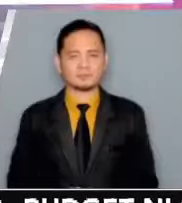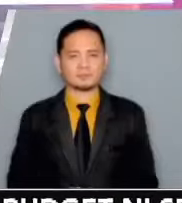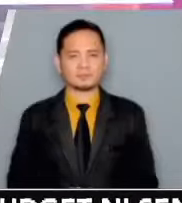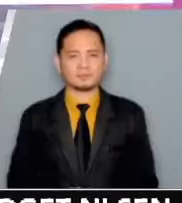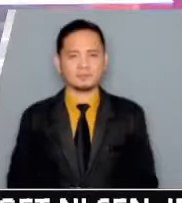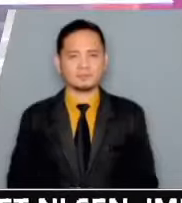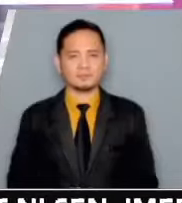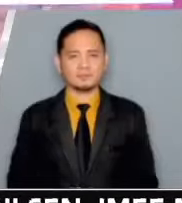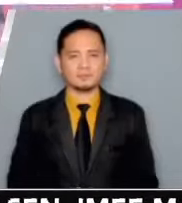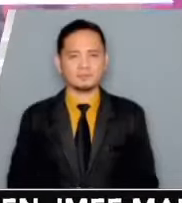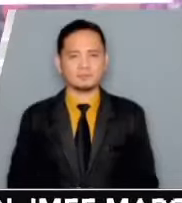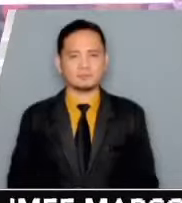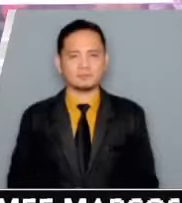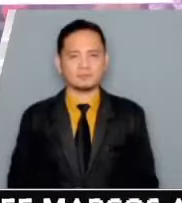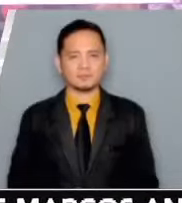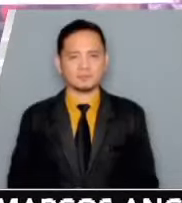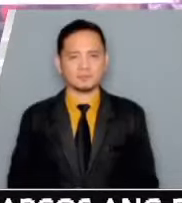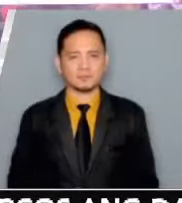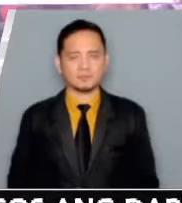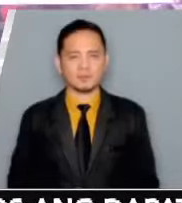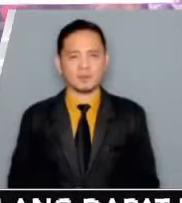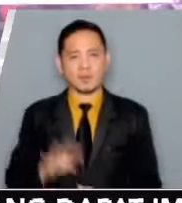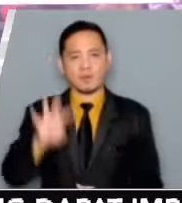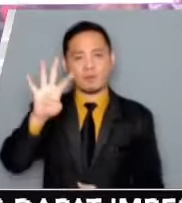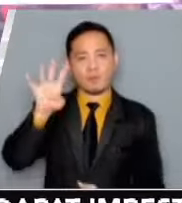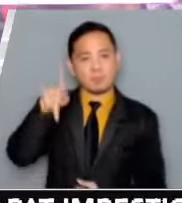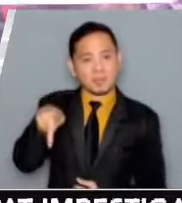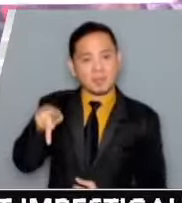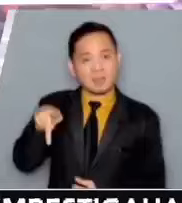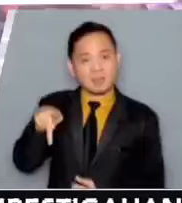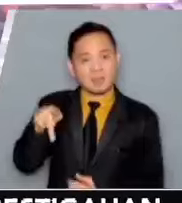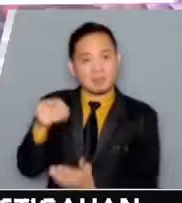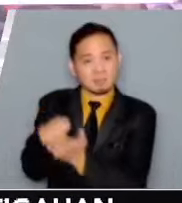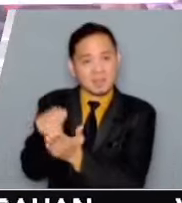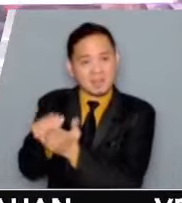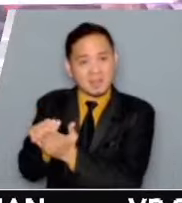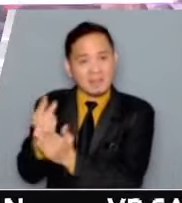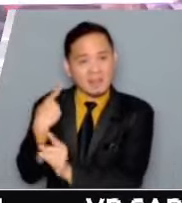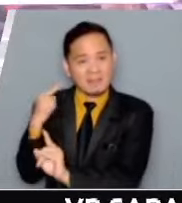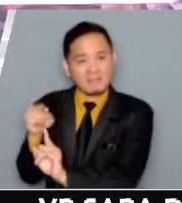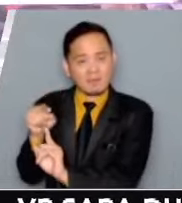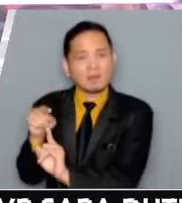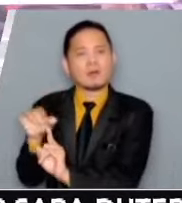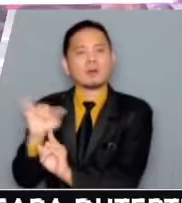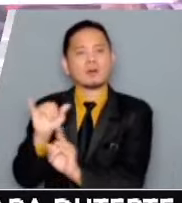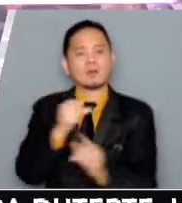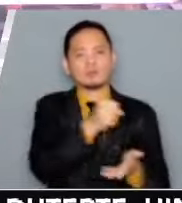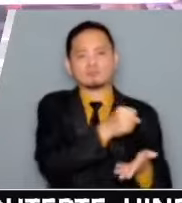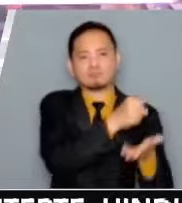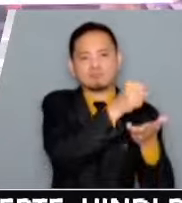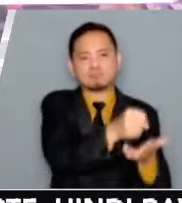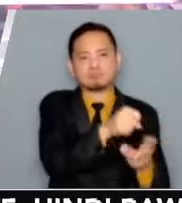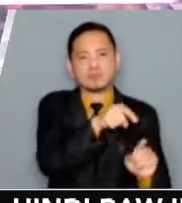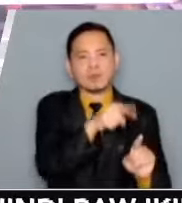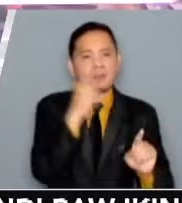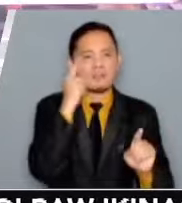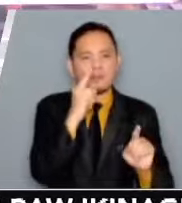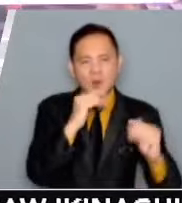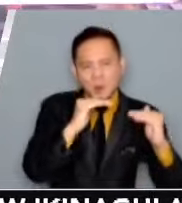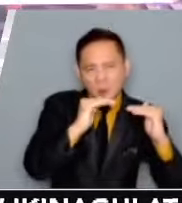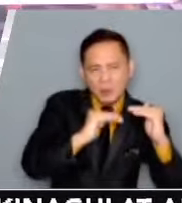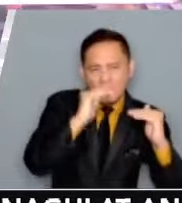pagkatapos ang pondo para sa for pce ayuda para sa mga near poor ang pinagtatalunan naman ang mga mambabatas may unang